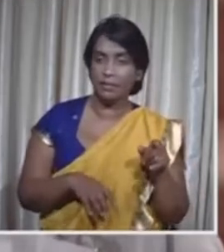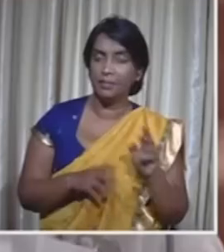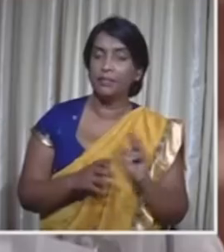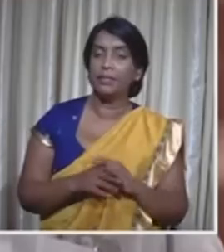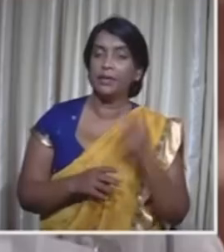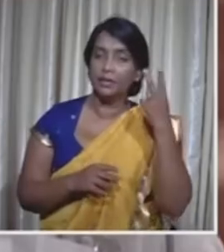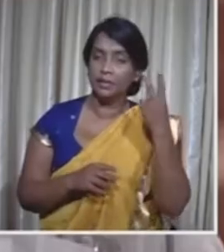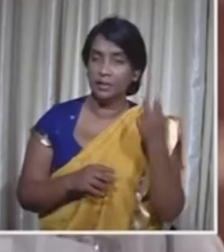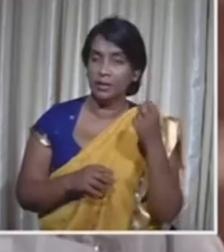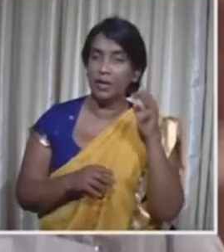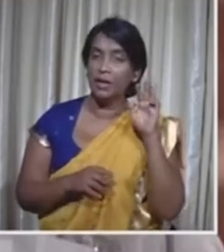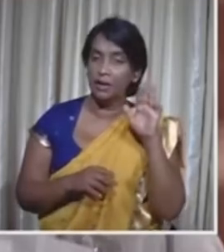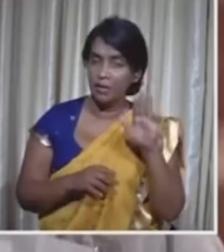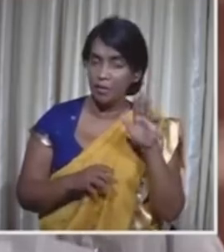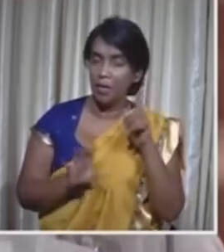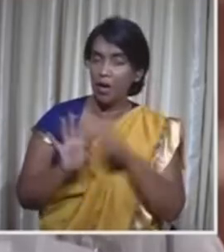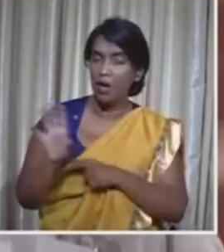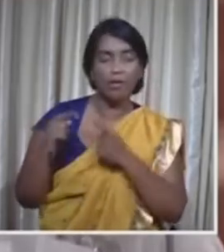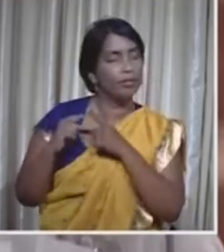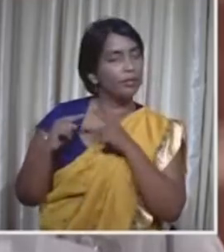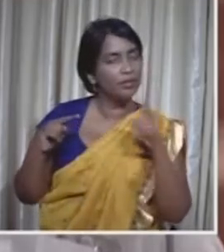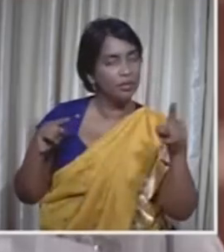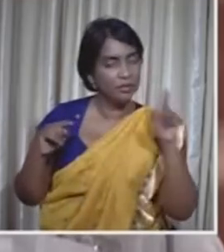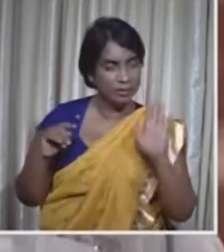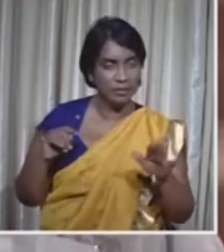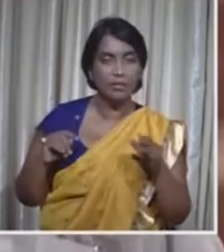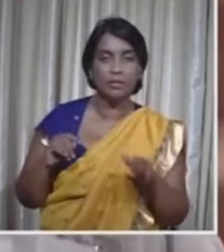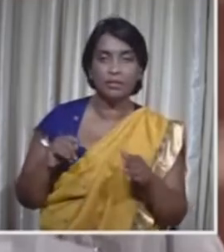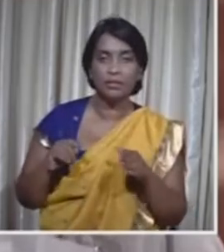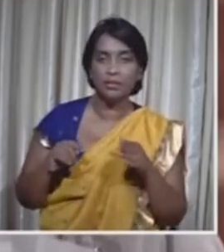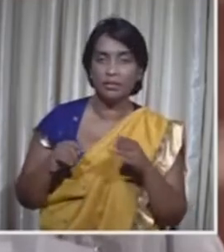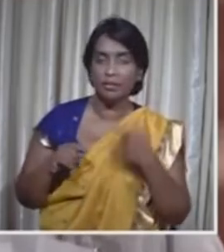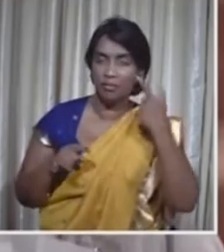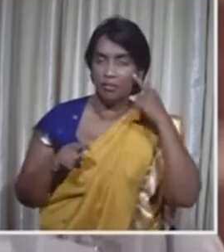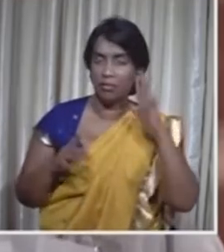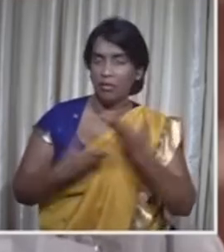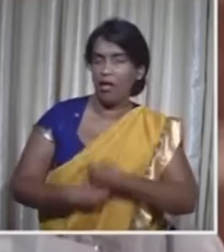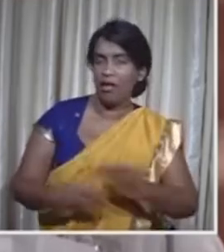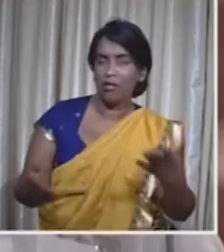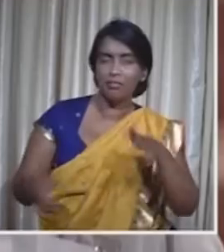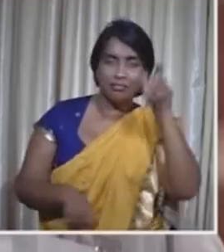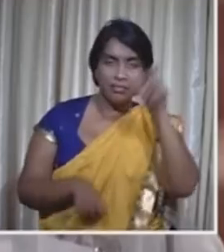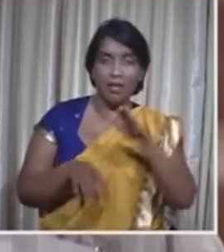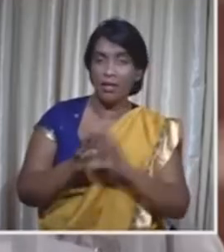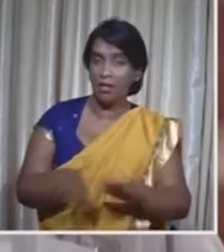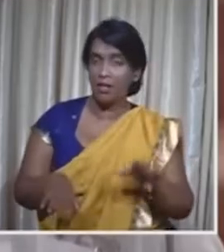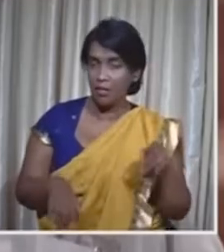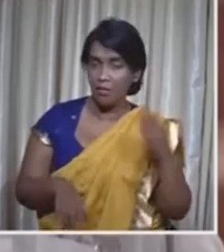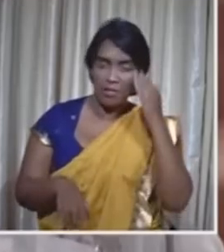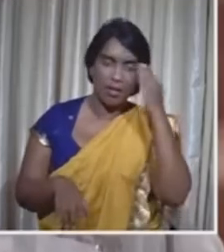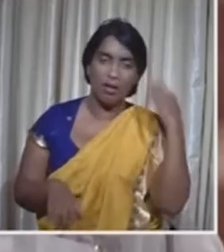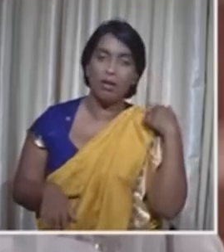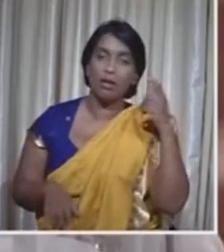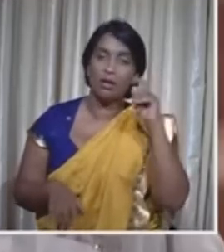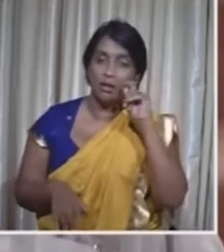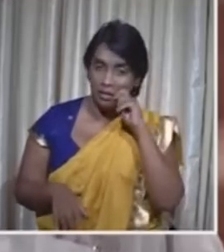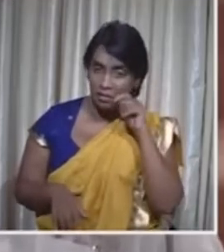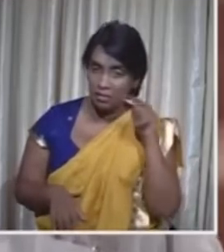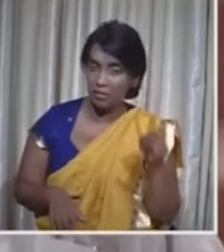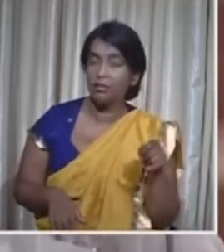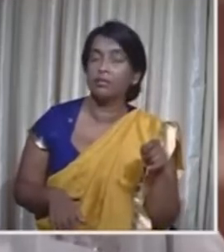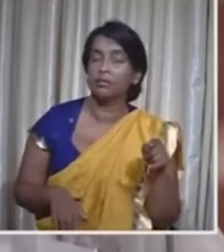2009 வரை வலிந்து காணாமல் ஆக்கப்பட்ட பல்லாயிரக்கணக்கான பிள்ளைகளின் தாய்மார் தந்தையர்களினுடைய உறவுகள்,